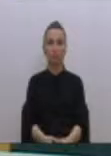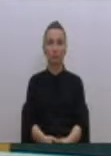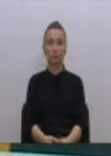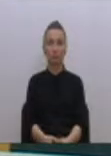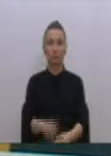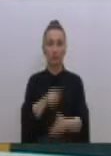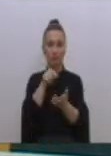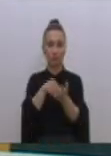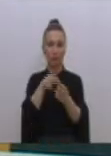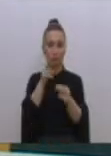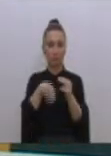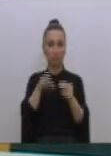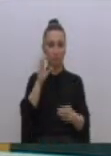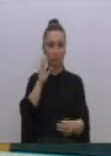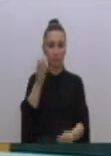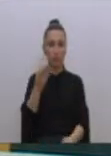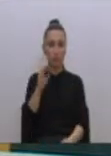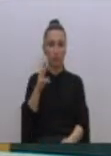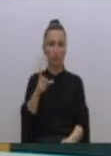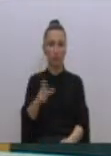კითხვები ამოიწურა გისმენთ ბატონიცოტა